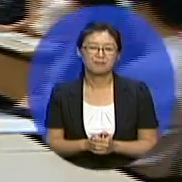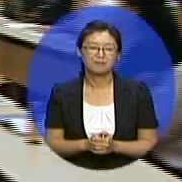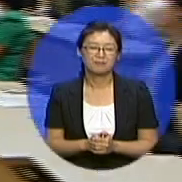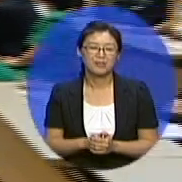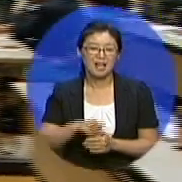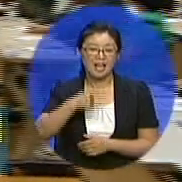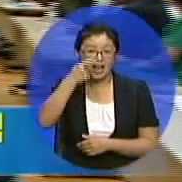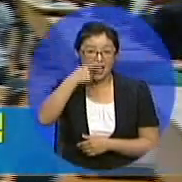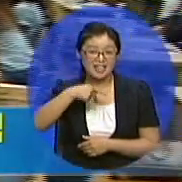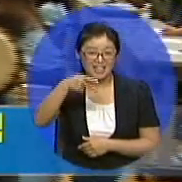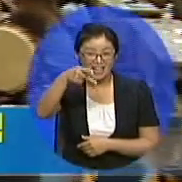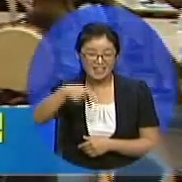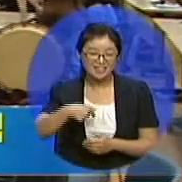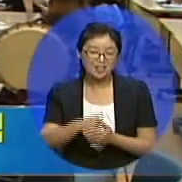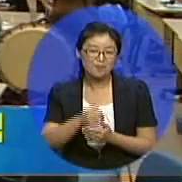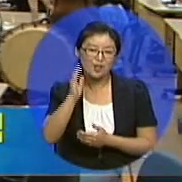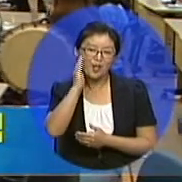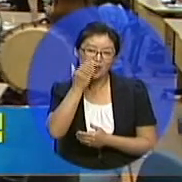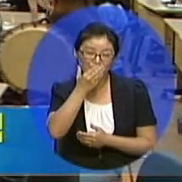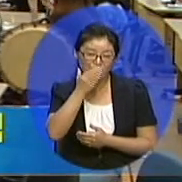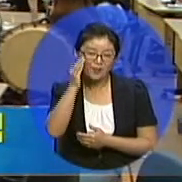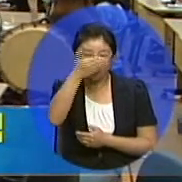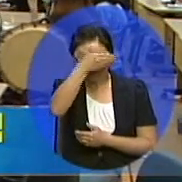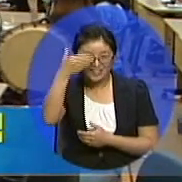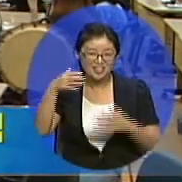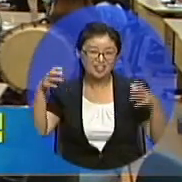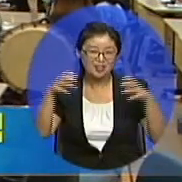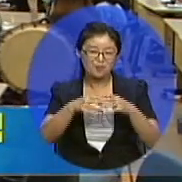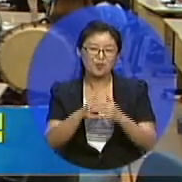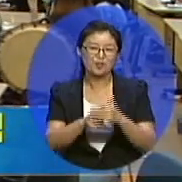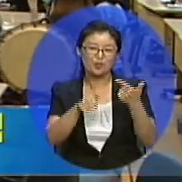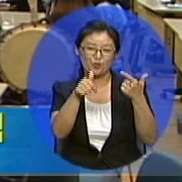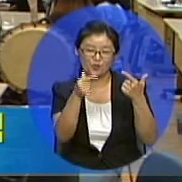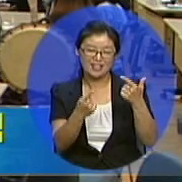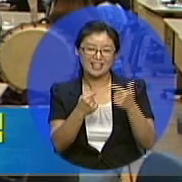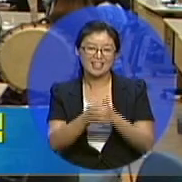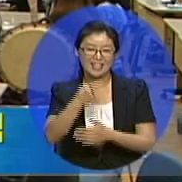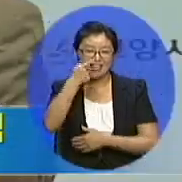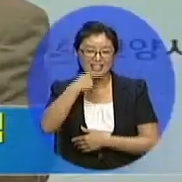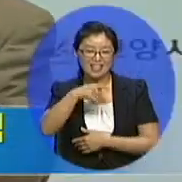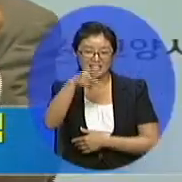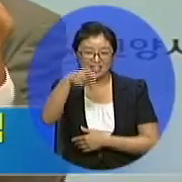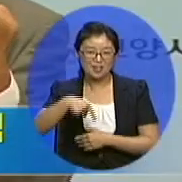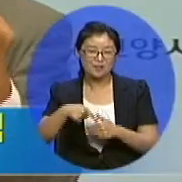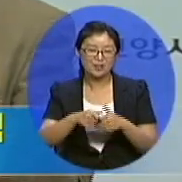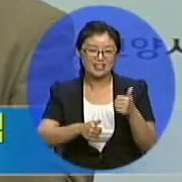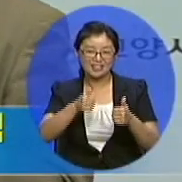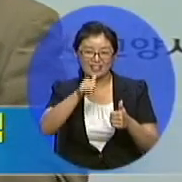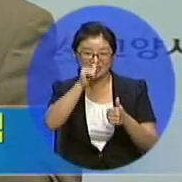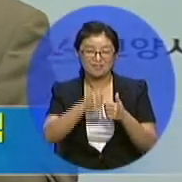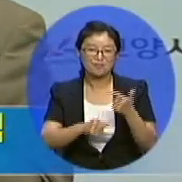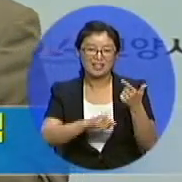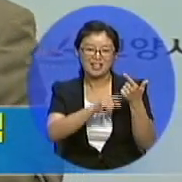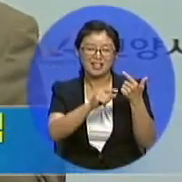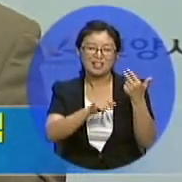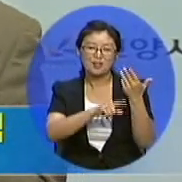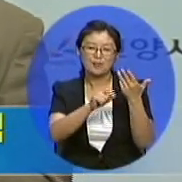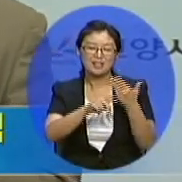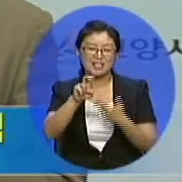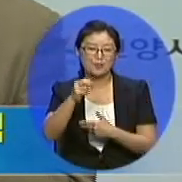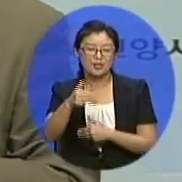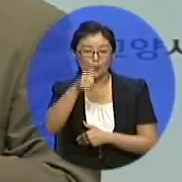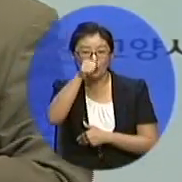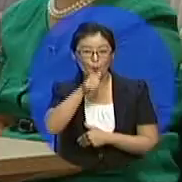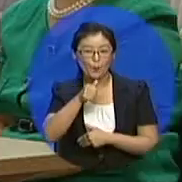아시아 태평양 각국의 농아 청년들이 한자리에 모인 제6회 아시아 태평양 농아 청년대회가 지난 28일 경기도